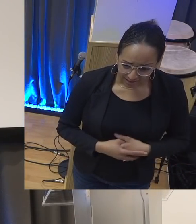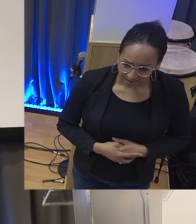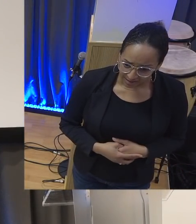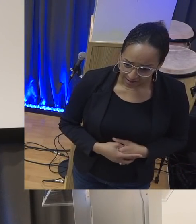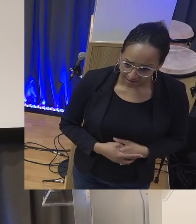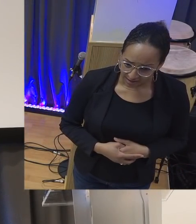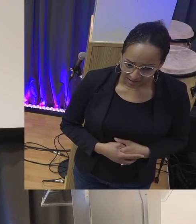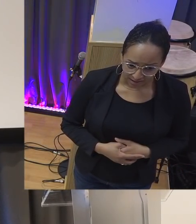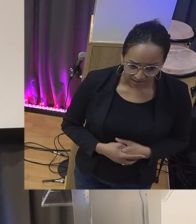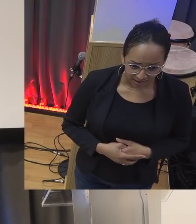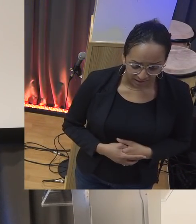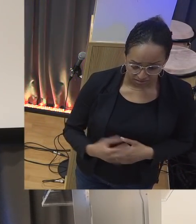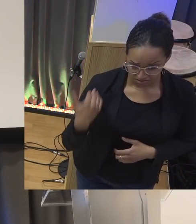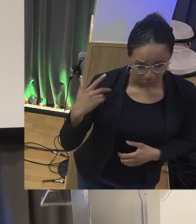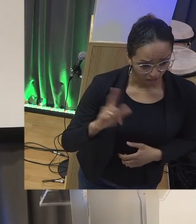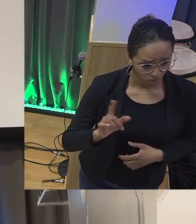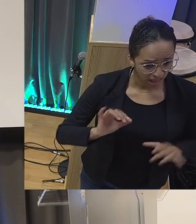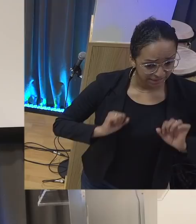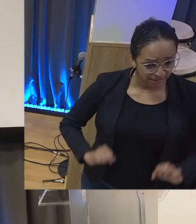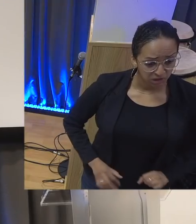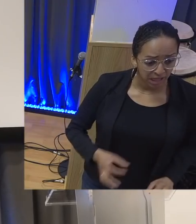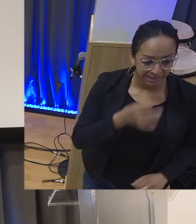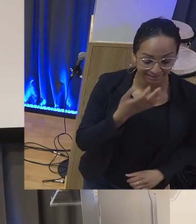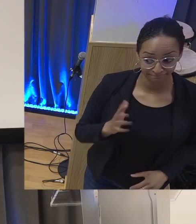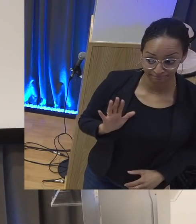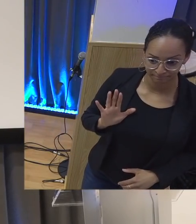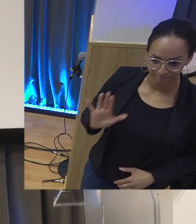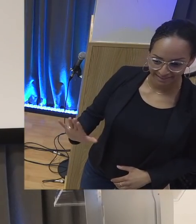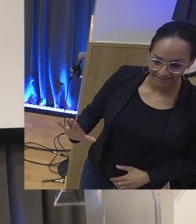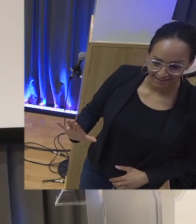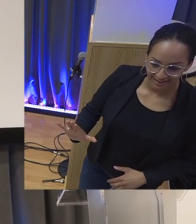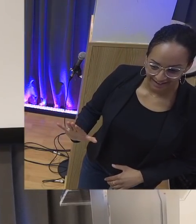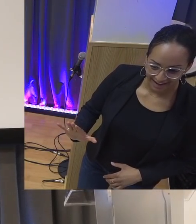Un sénateur qui dernièrement m'a dit, vous les évangélistes,